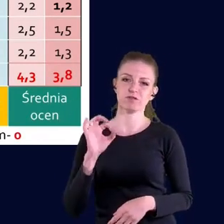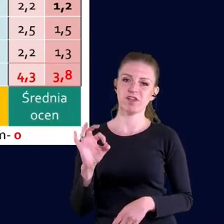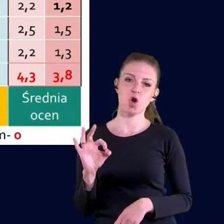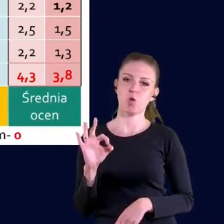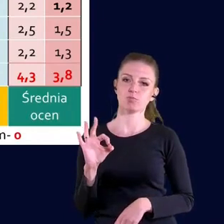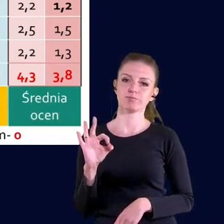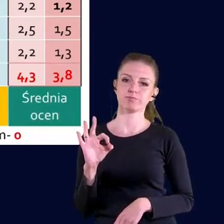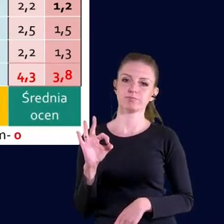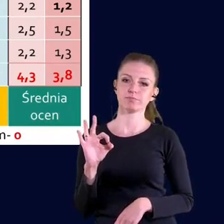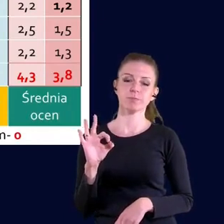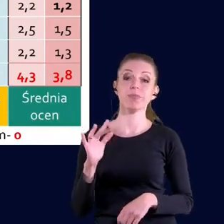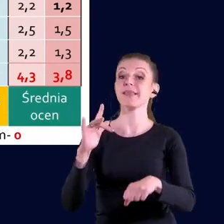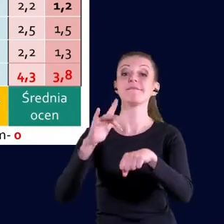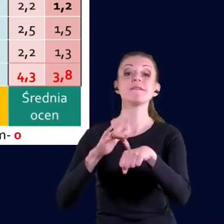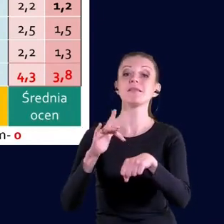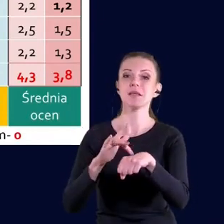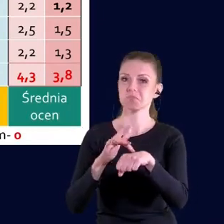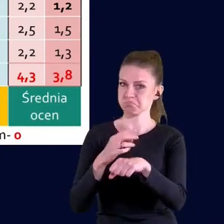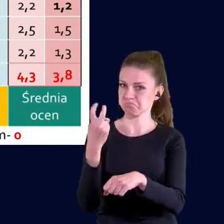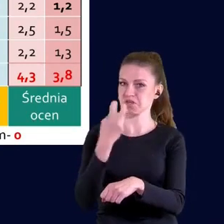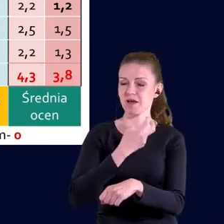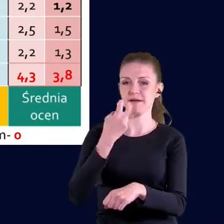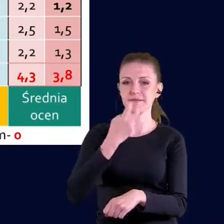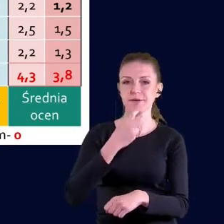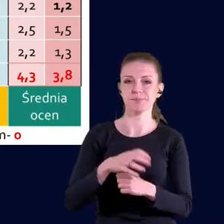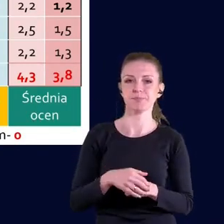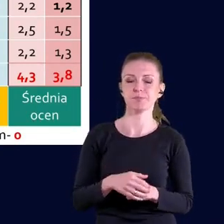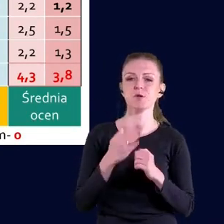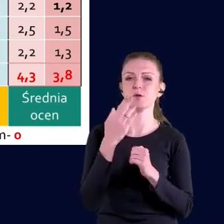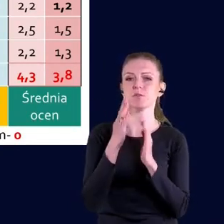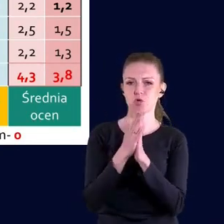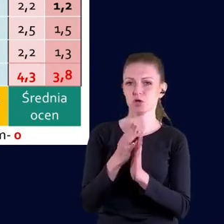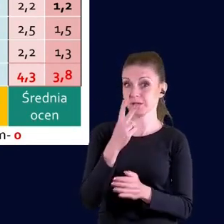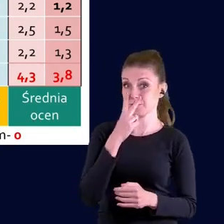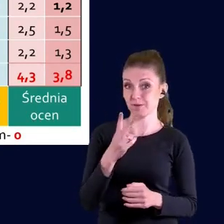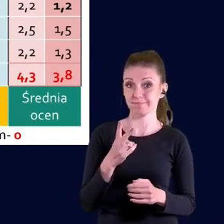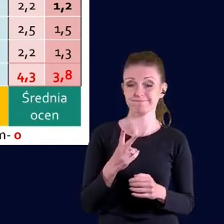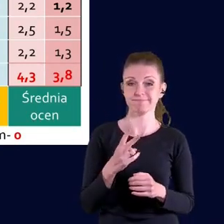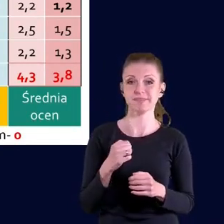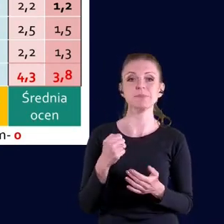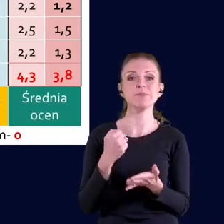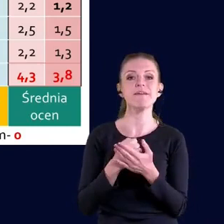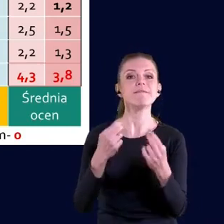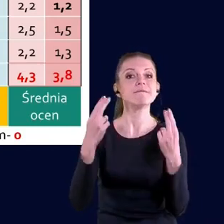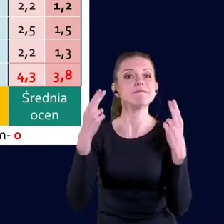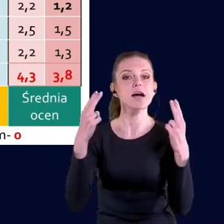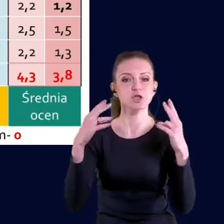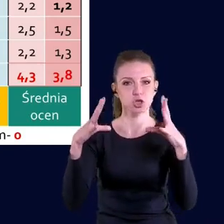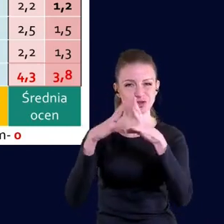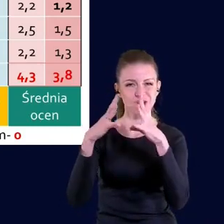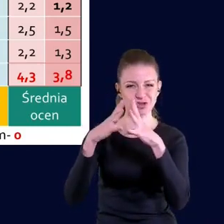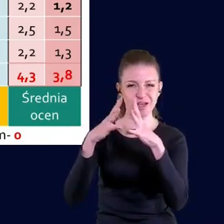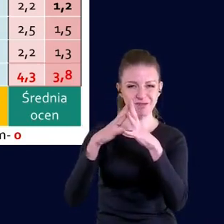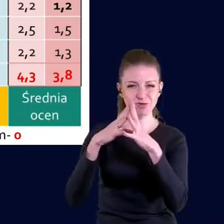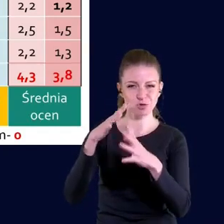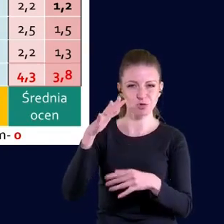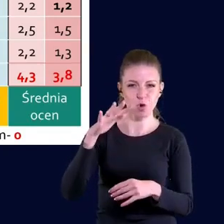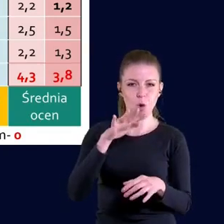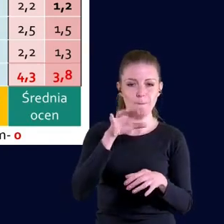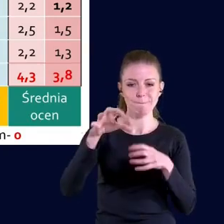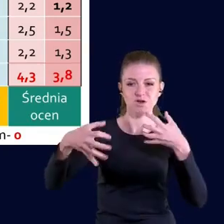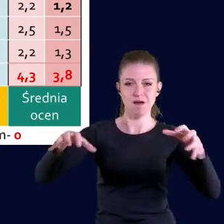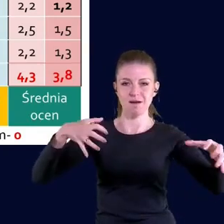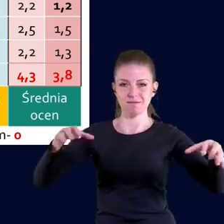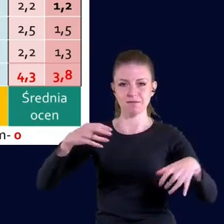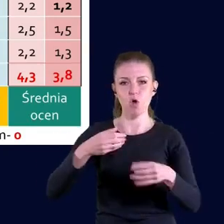Wyniki są dosyć interesujące Proszę zwrócić uwagę że jeśli chodzi o ważność 4:10 nauki